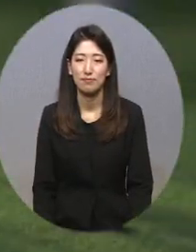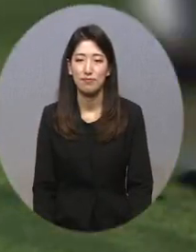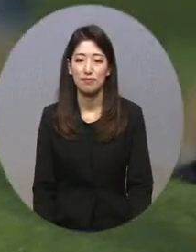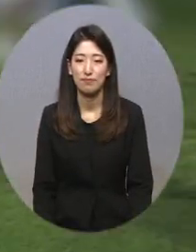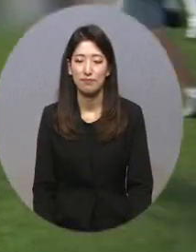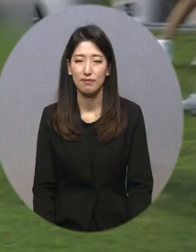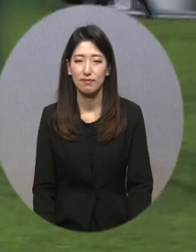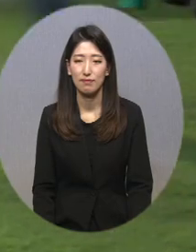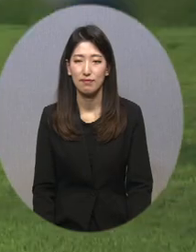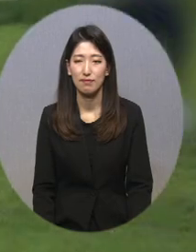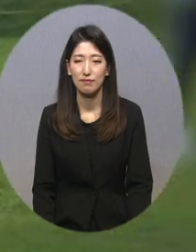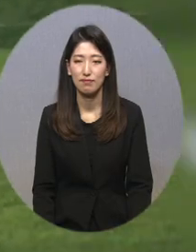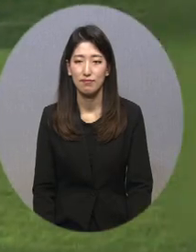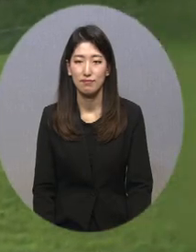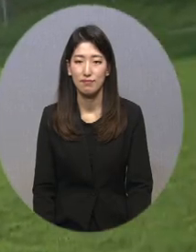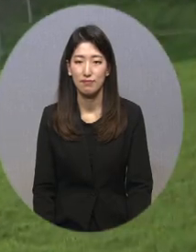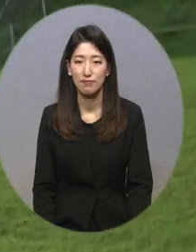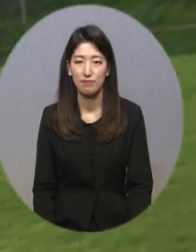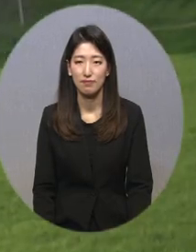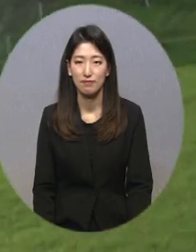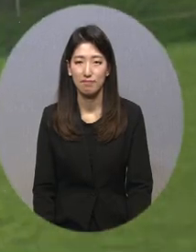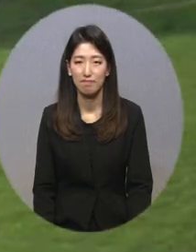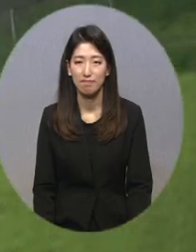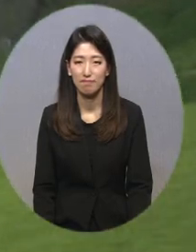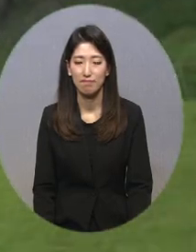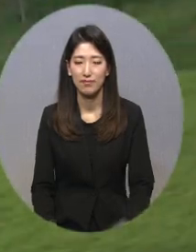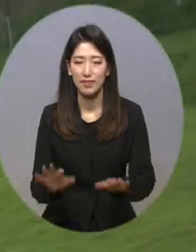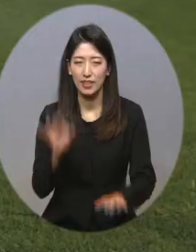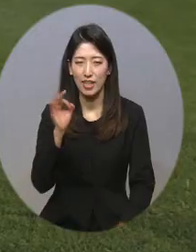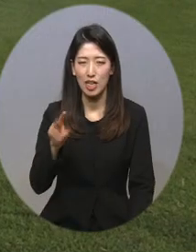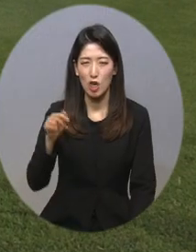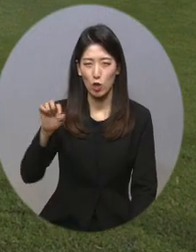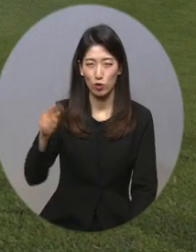떨리는데. 이제 영훈이를 잡으러 가야 되겠다.